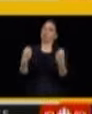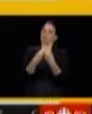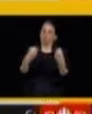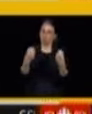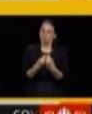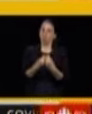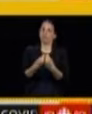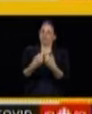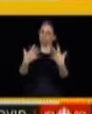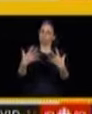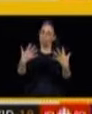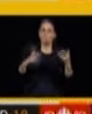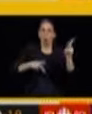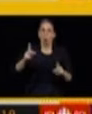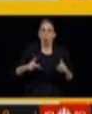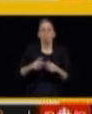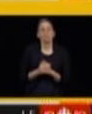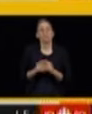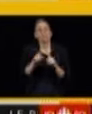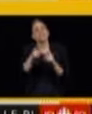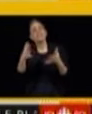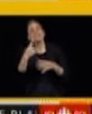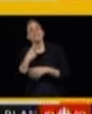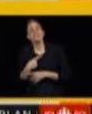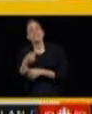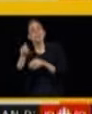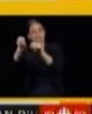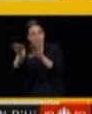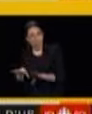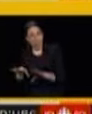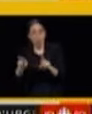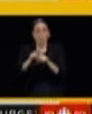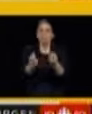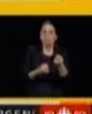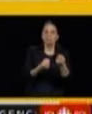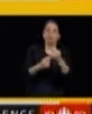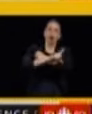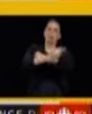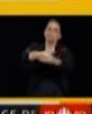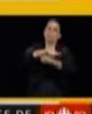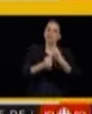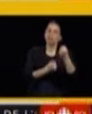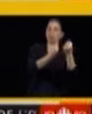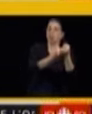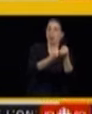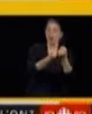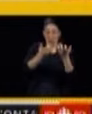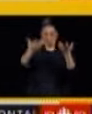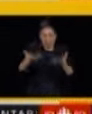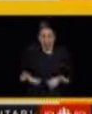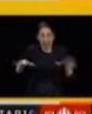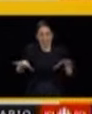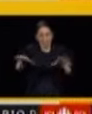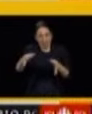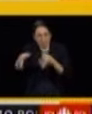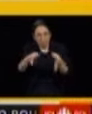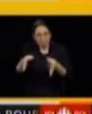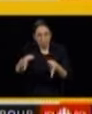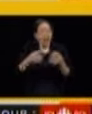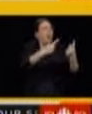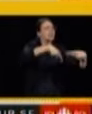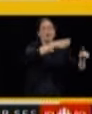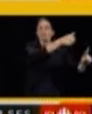les professeurs et le personnel de soutien. C'est en cours actuellement. Les liens sont faits au niveau régional là, avec les